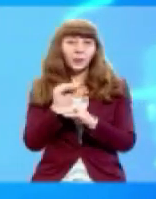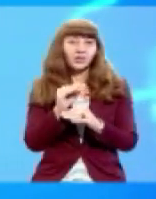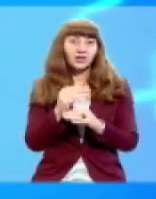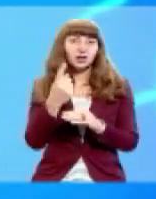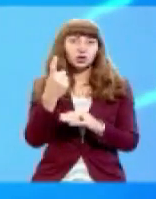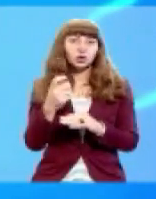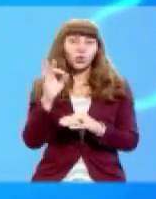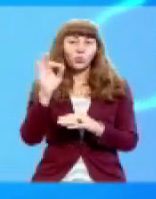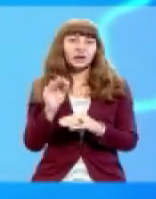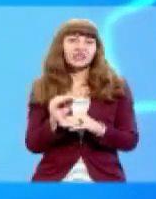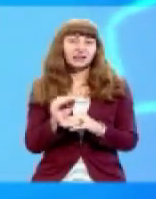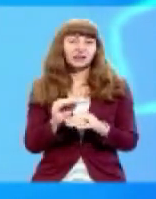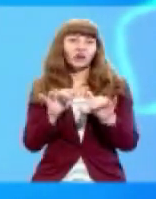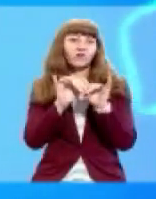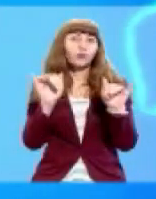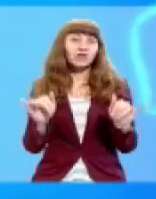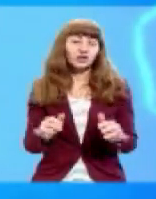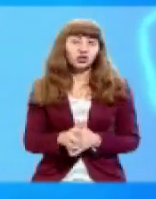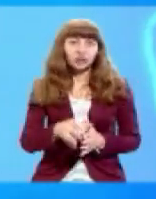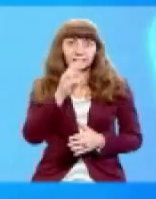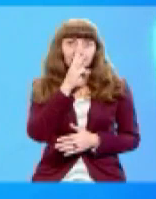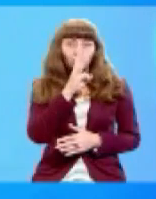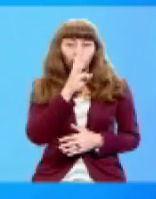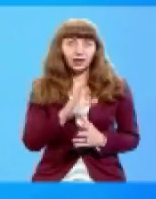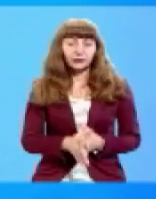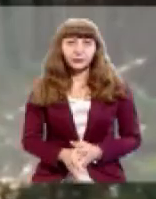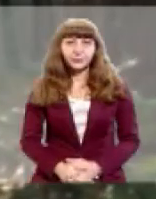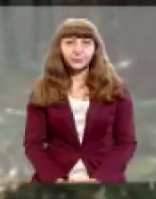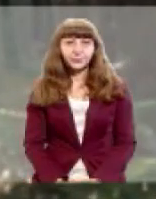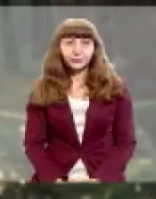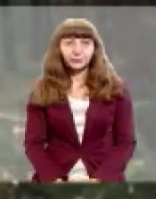100% үстеме ақы қосылды. Бұл туралы үкіметтің баспасөз қызметі мәлім етті.